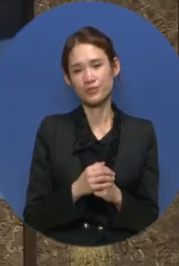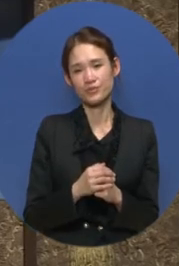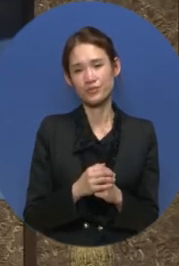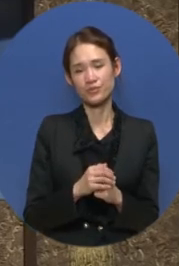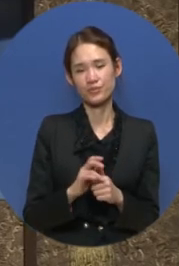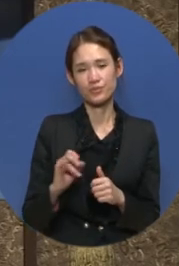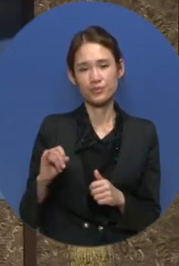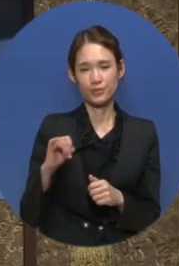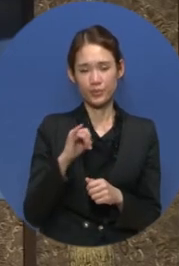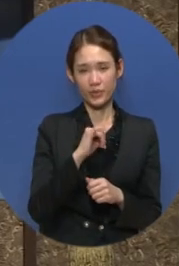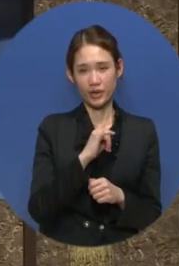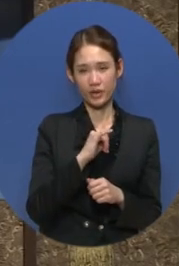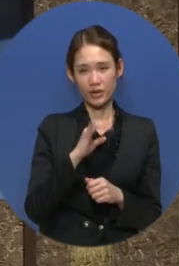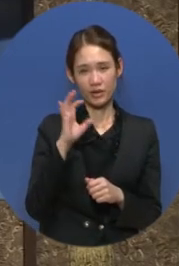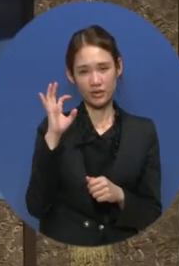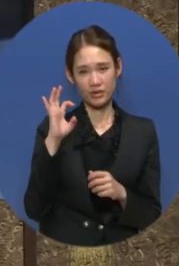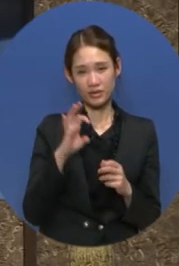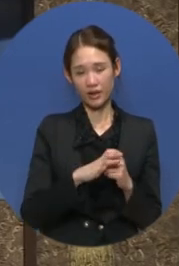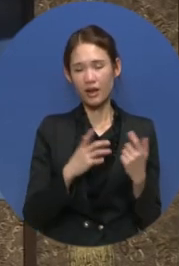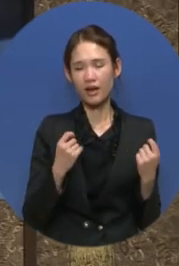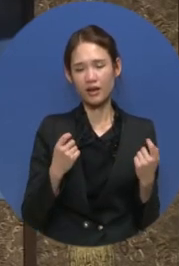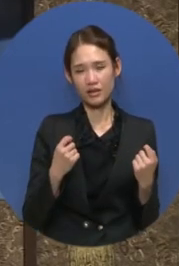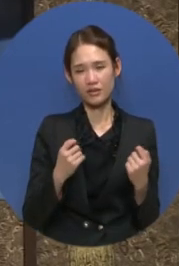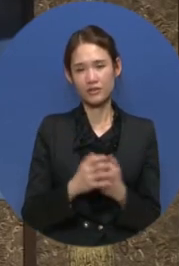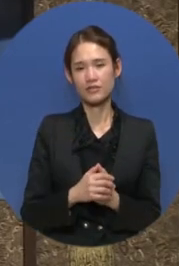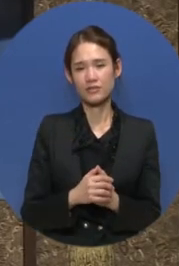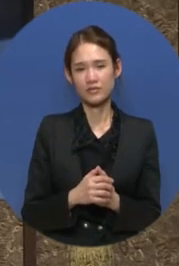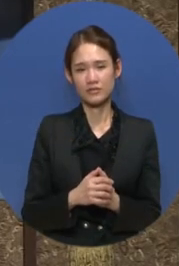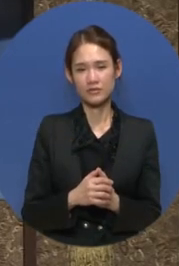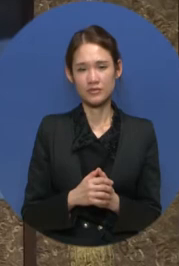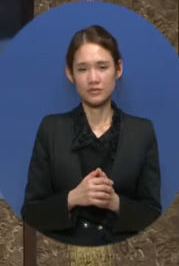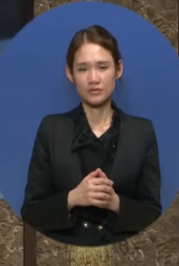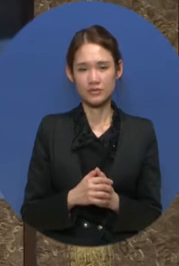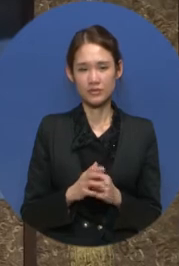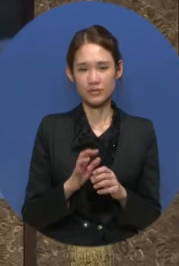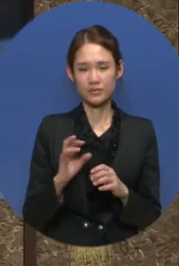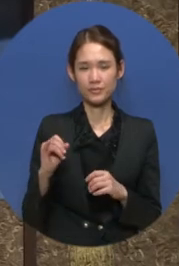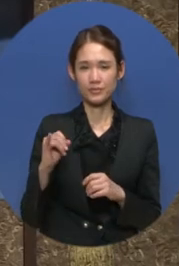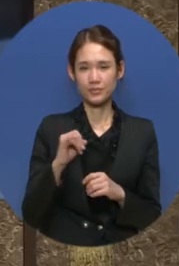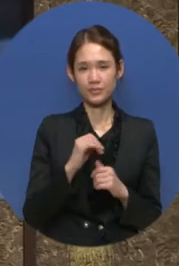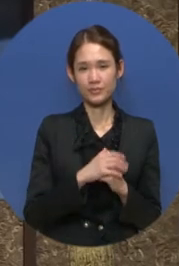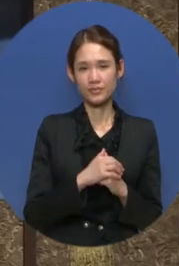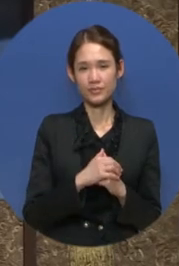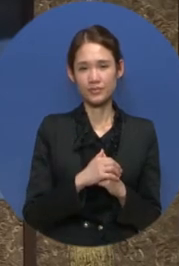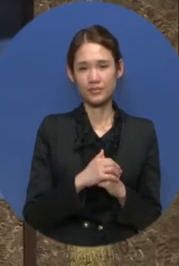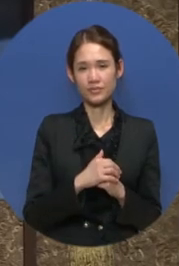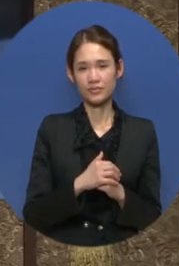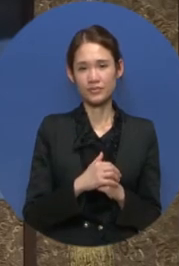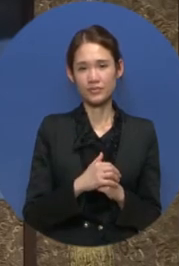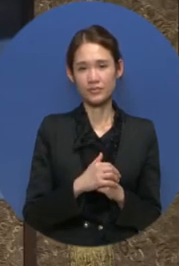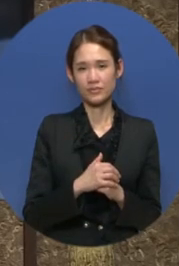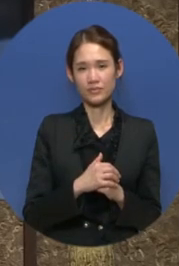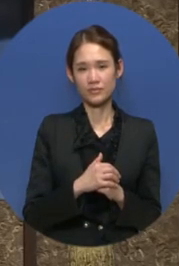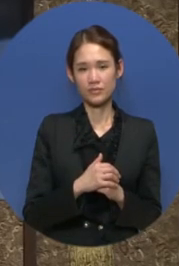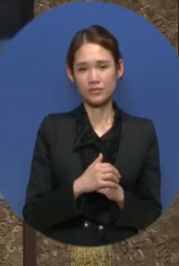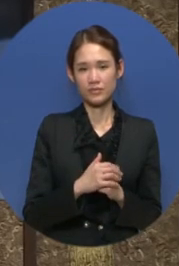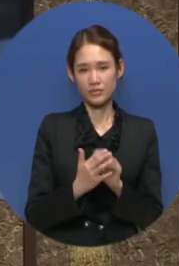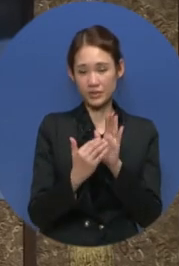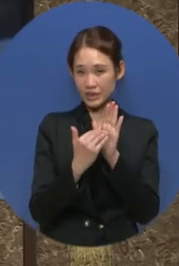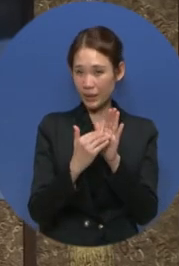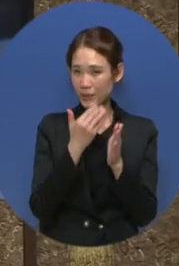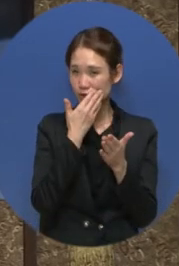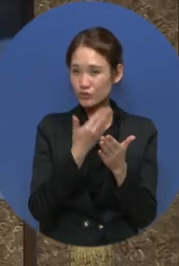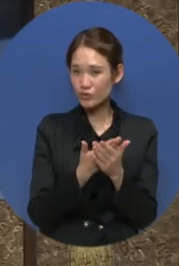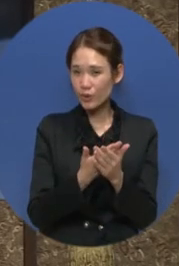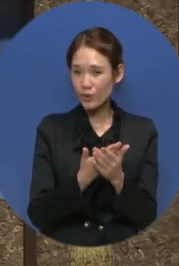같은 거 이런 게 앞으로도 계속 있을 거라고 생각이 들어요. 네. 바이러스가. 그래서 어떻게든 예방이 중요하잖아요,